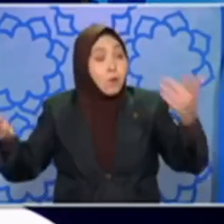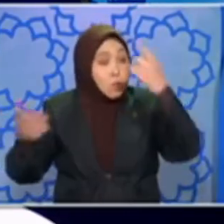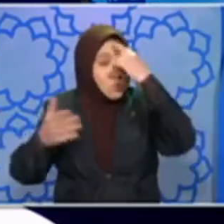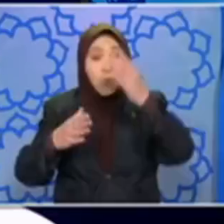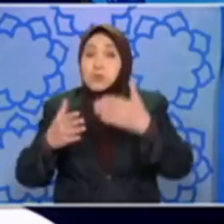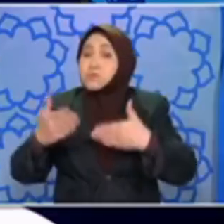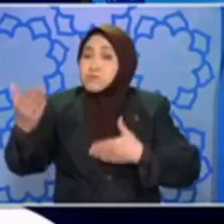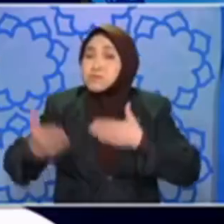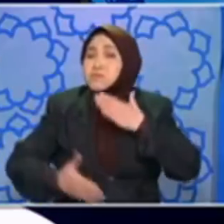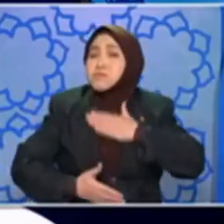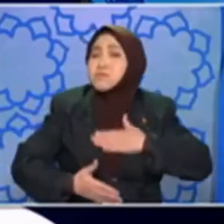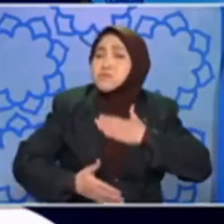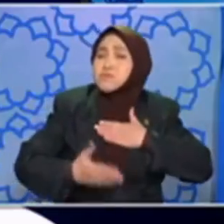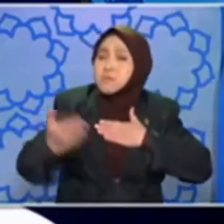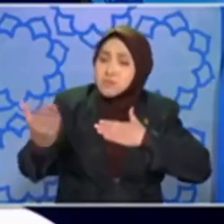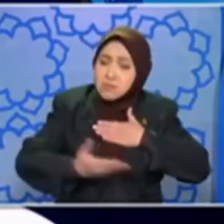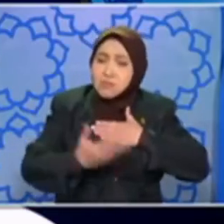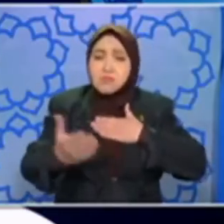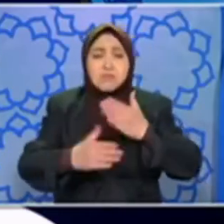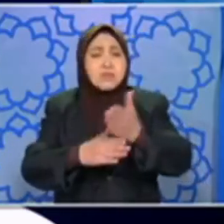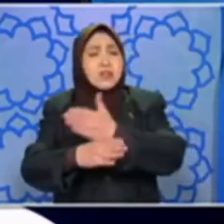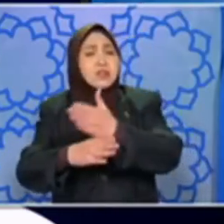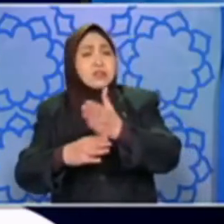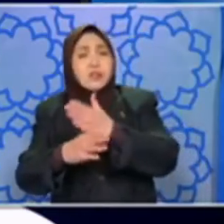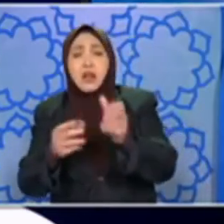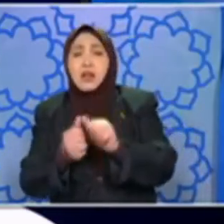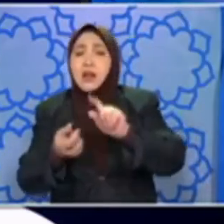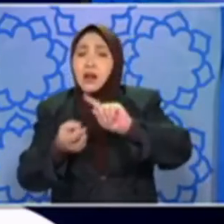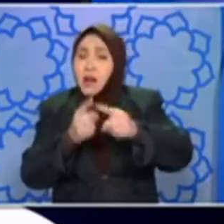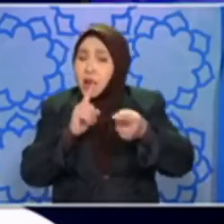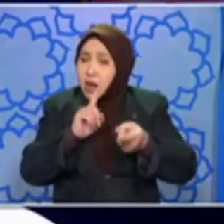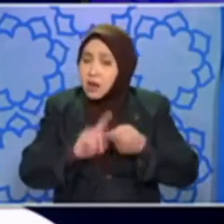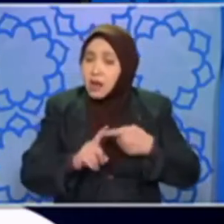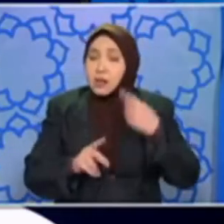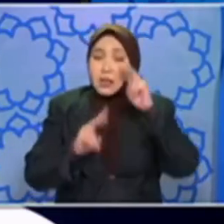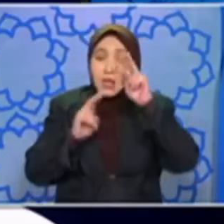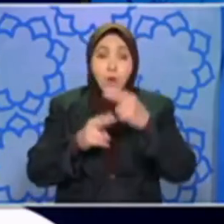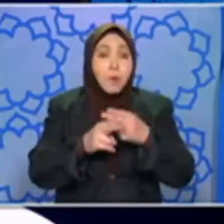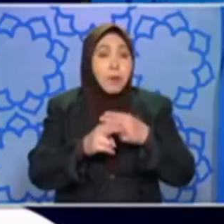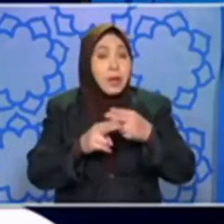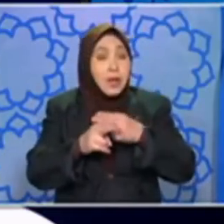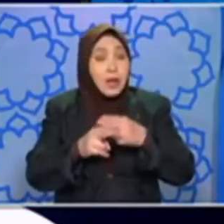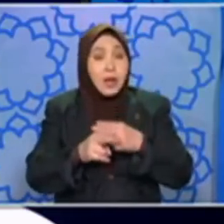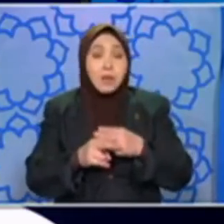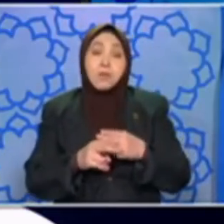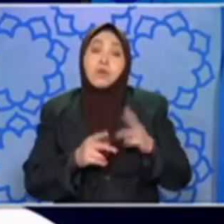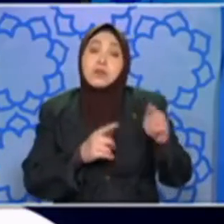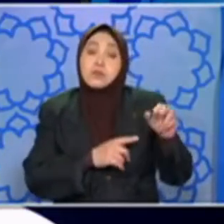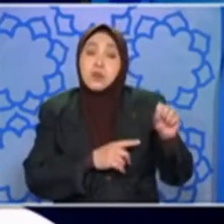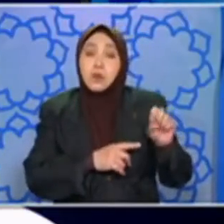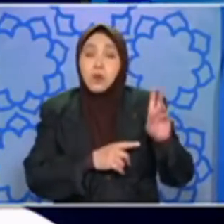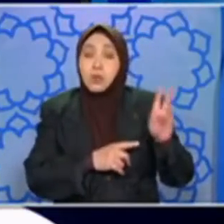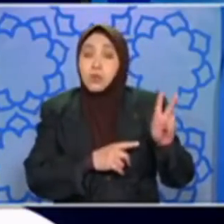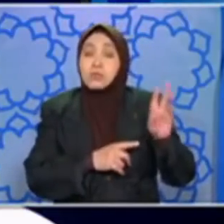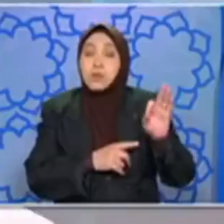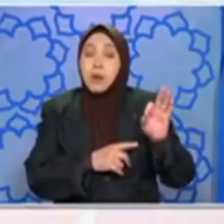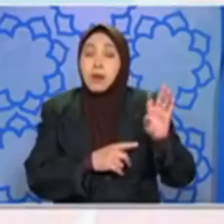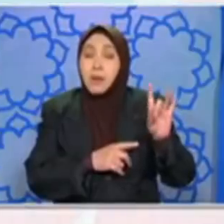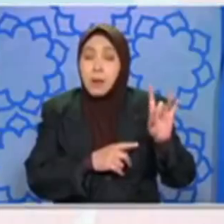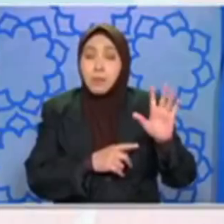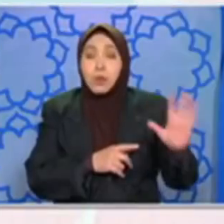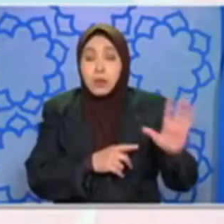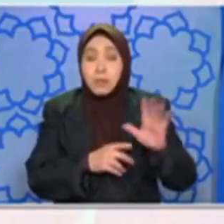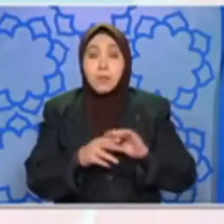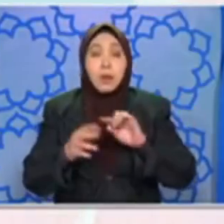share, kongsikan dengan rakan-rakan. Kita nak melihat ringkasan halaman 285. Bermula daripada ayat